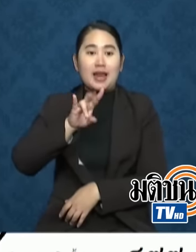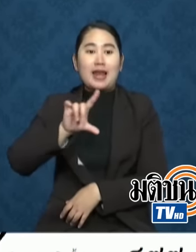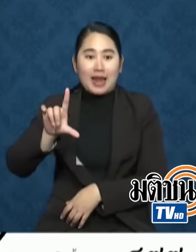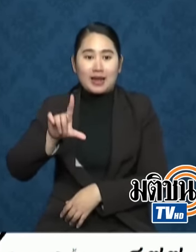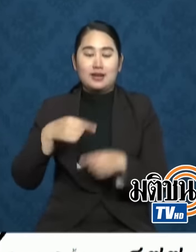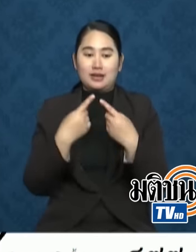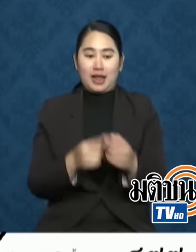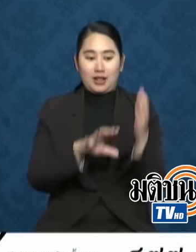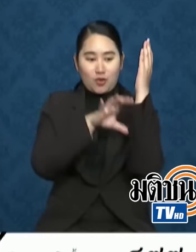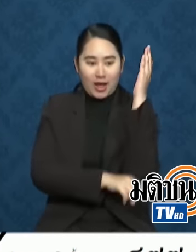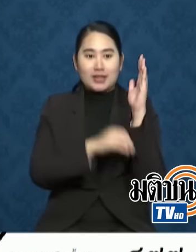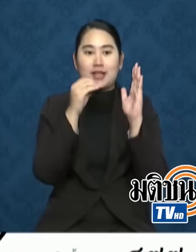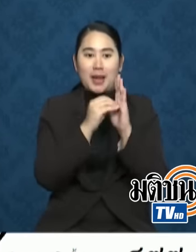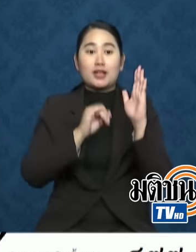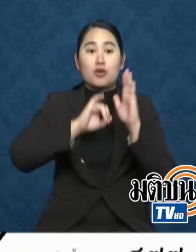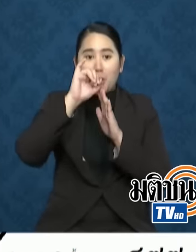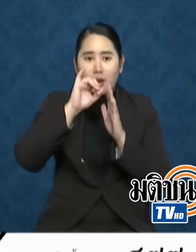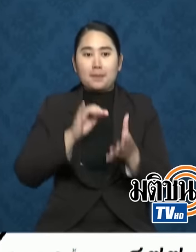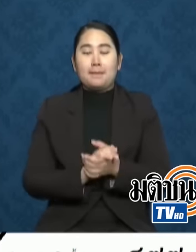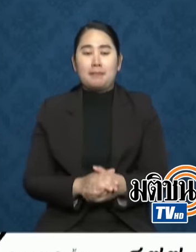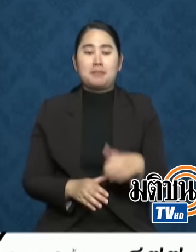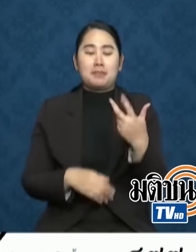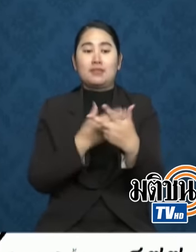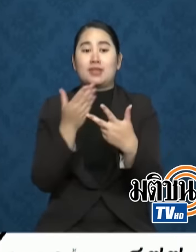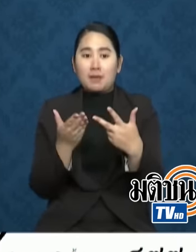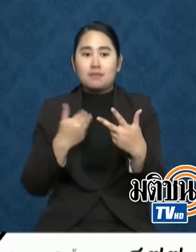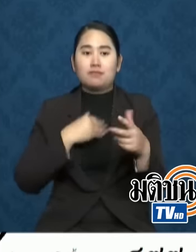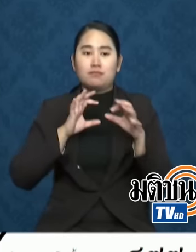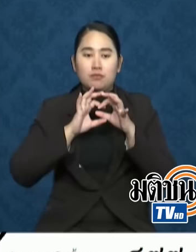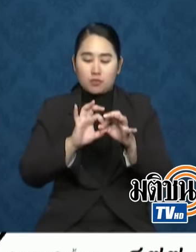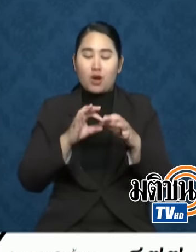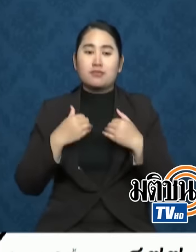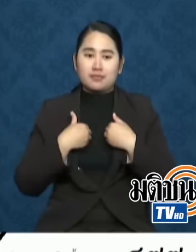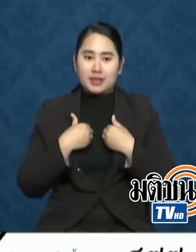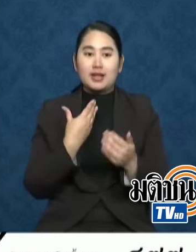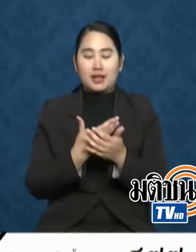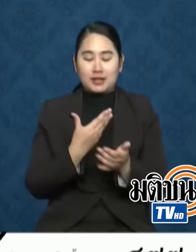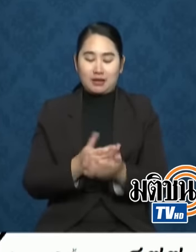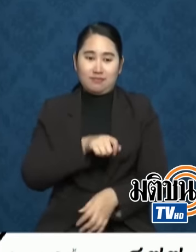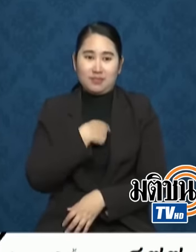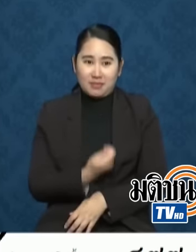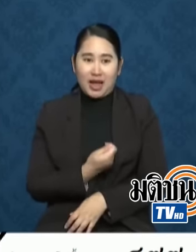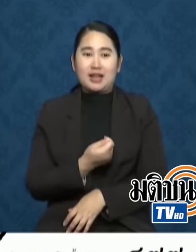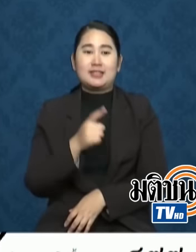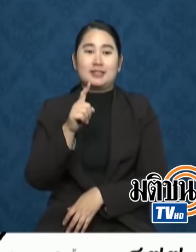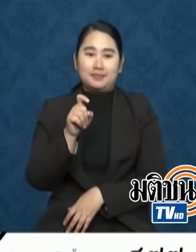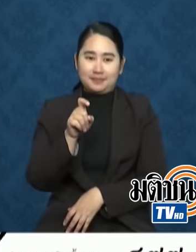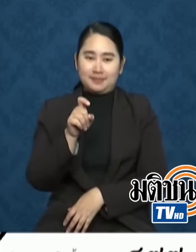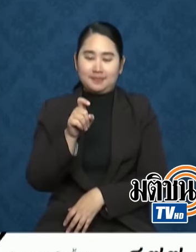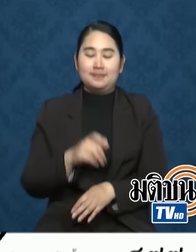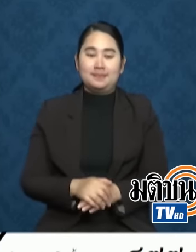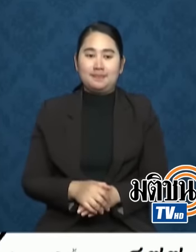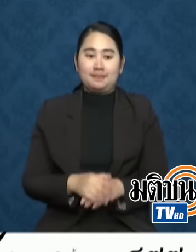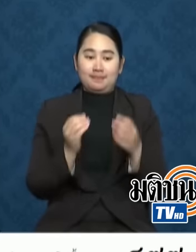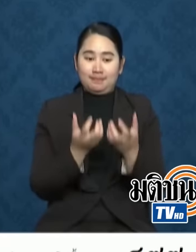ที่สงขลาเชียงใหม่กทมเพราะฉะนั้นผมมีความกังวลเป็นอย่างยิ่งนะครับกับงบประมาณที่เราเสียไปเยอะขนาดนี้กับปริมาณที่เรา